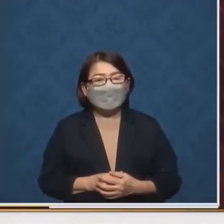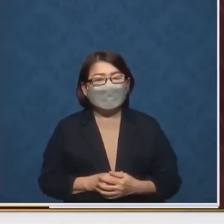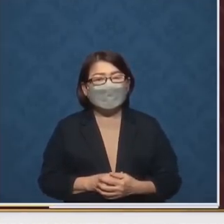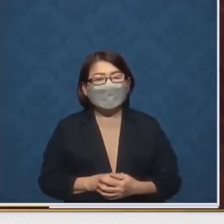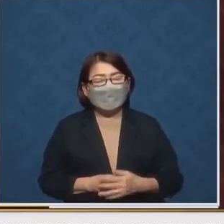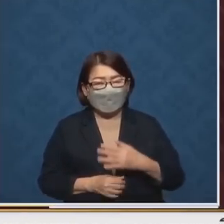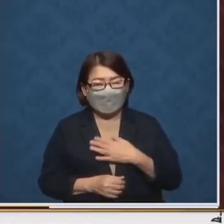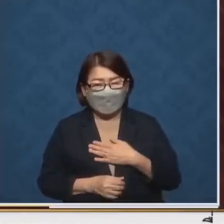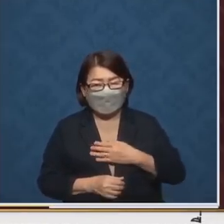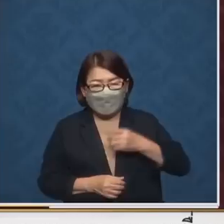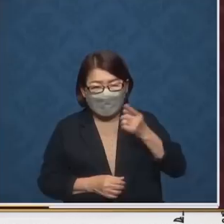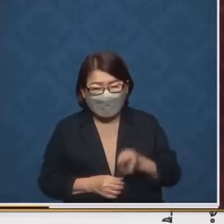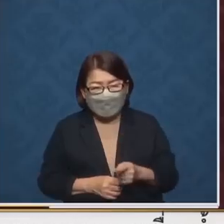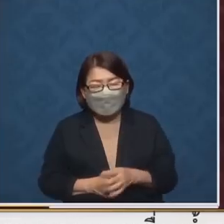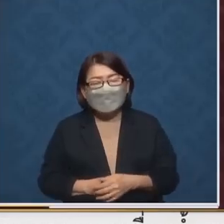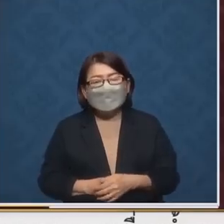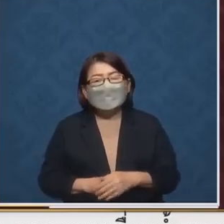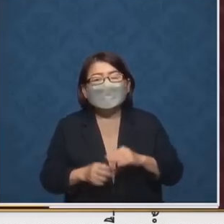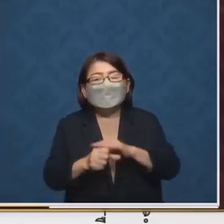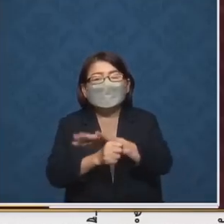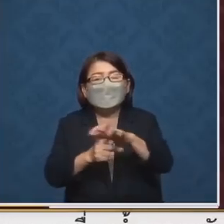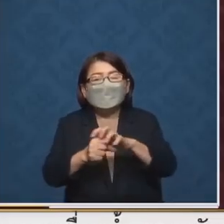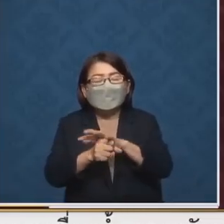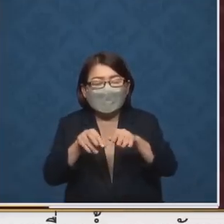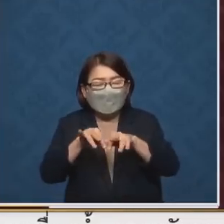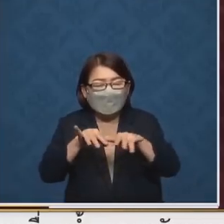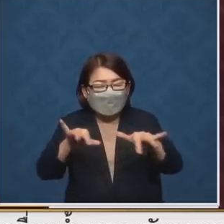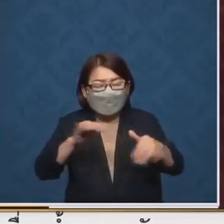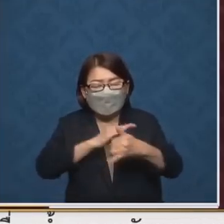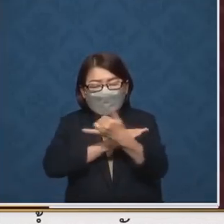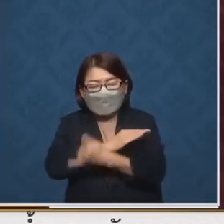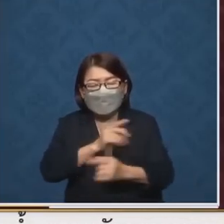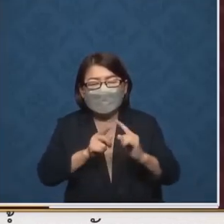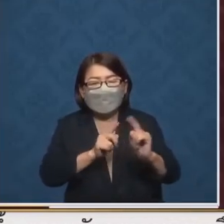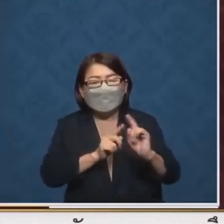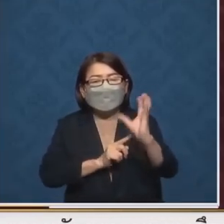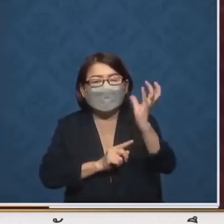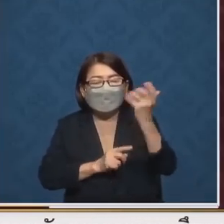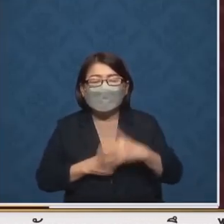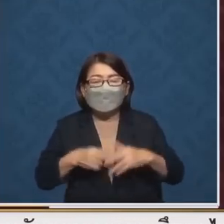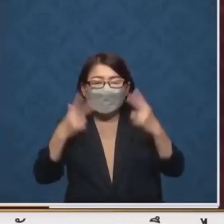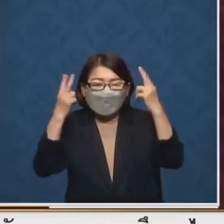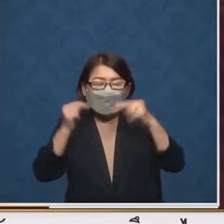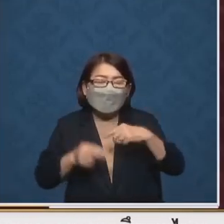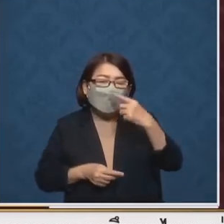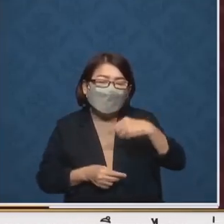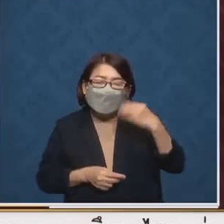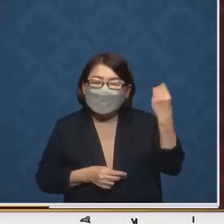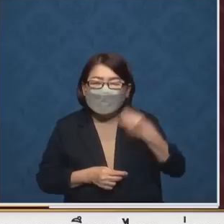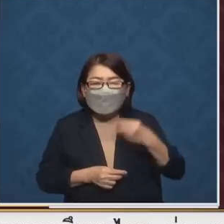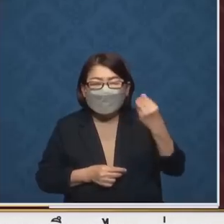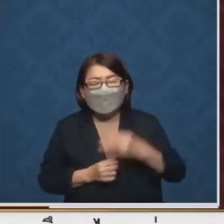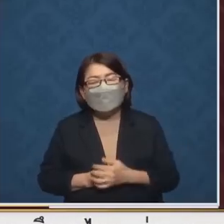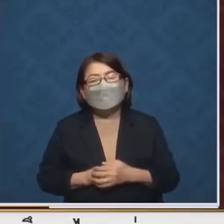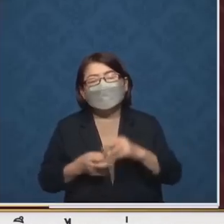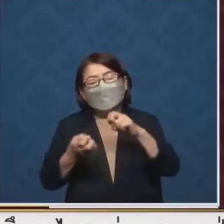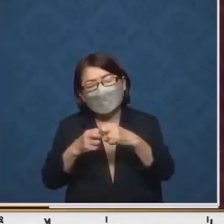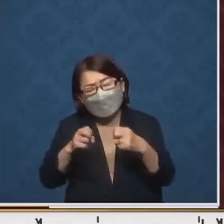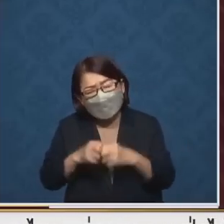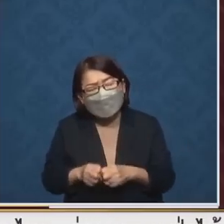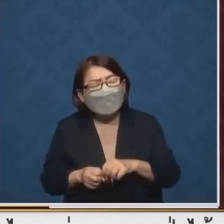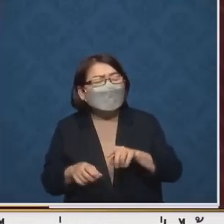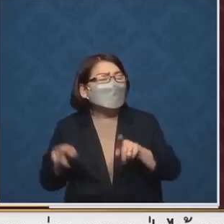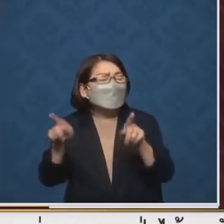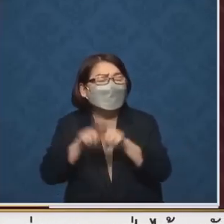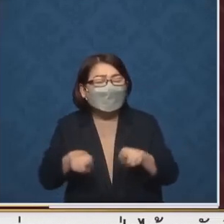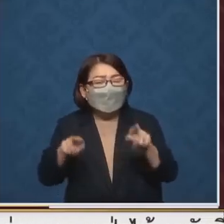ผมเน้นนะ、 COVID ระบาดทั่วโลก Kung Ang, มากจากก่าวอ้างเสมอว่ามผลขาทบทั่วโลกนะครั